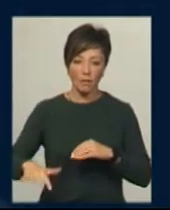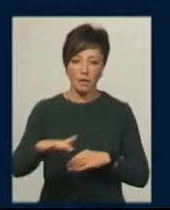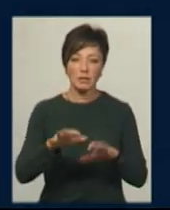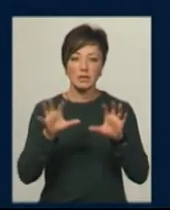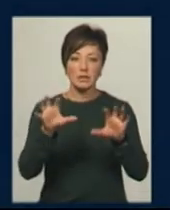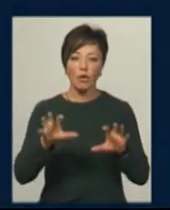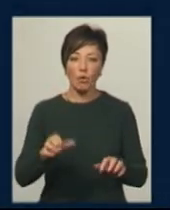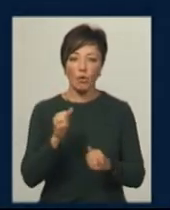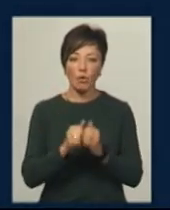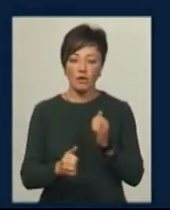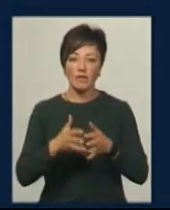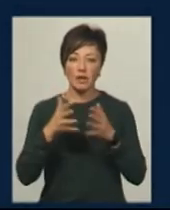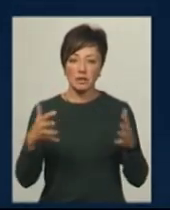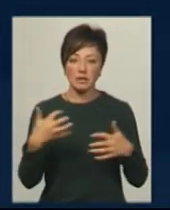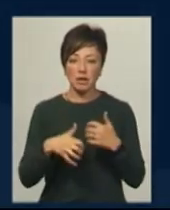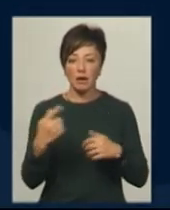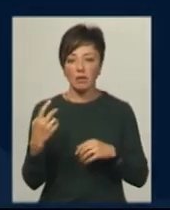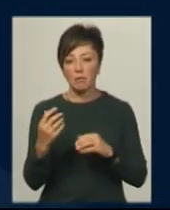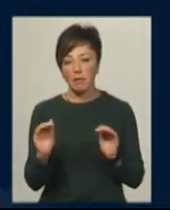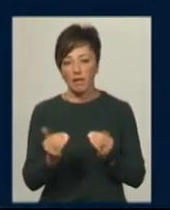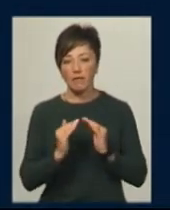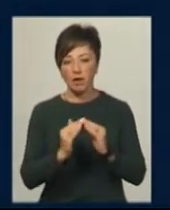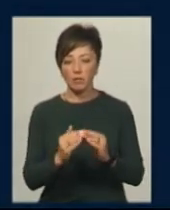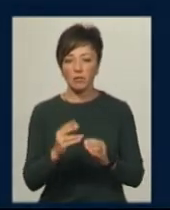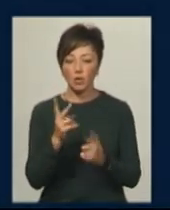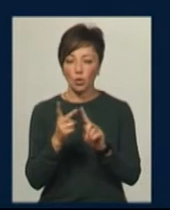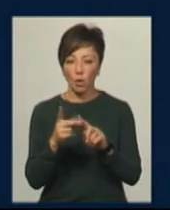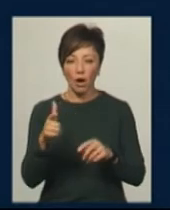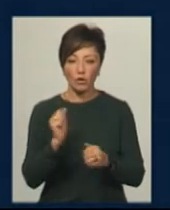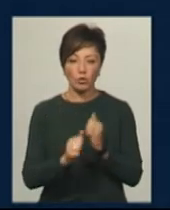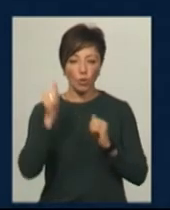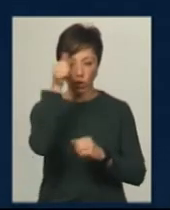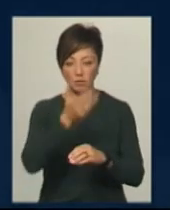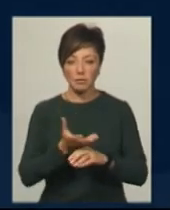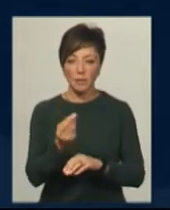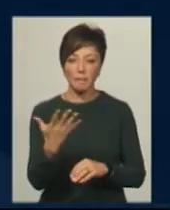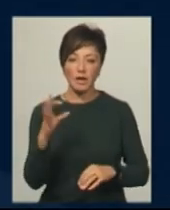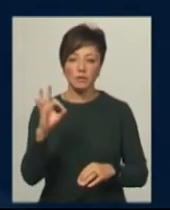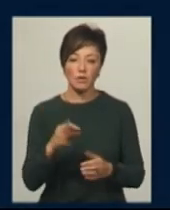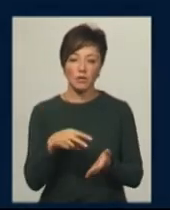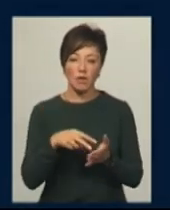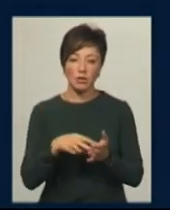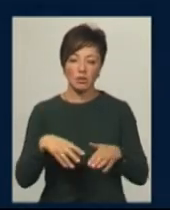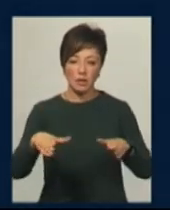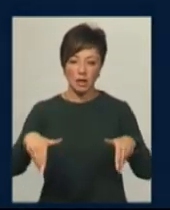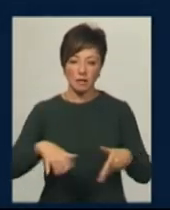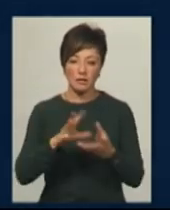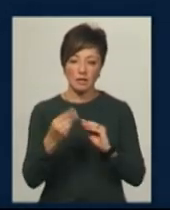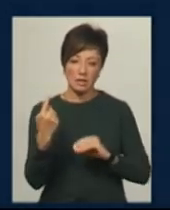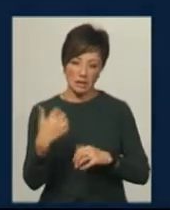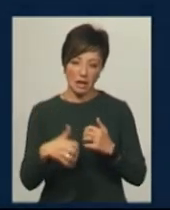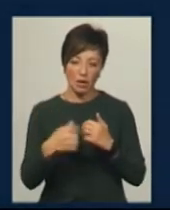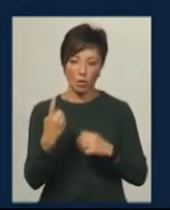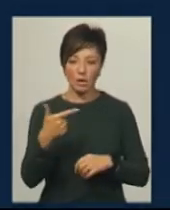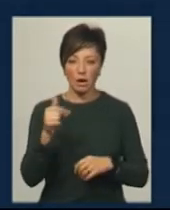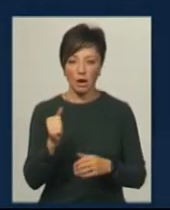кожен великий, середній та малий фермер, починаючи з 2 гектару, має вплачувати за кожен щорічно не менш ніж 5% від вартості ділянки. В середньому гектар в